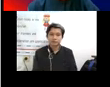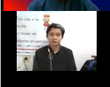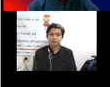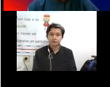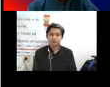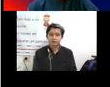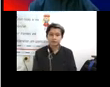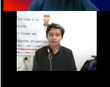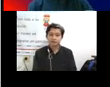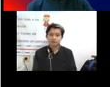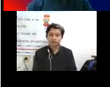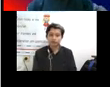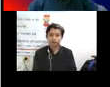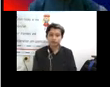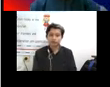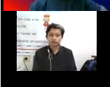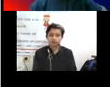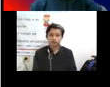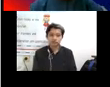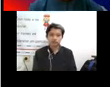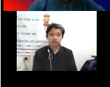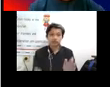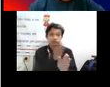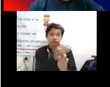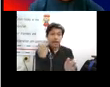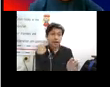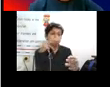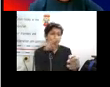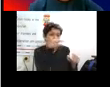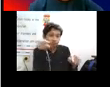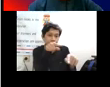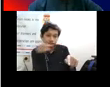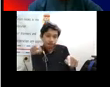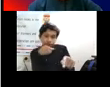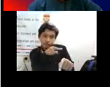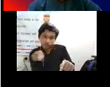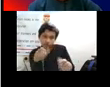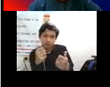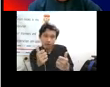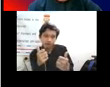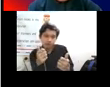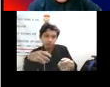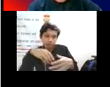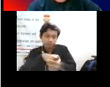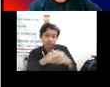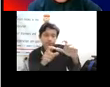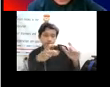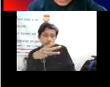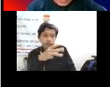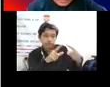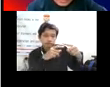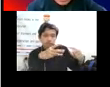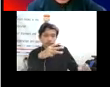kita ubah settingannya terlebih dahulu di pojok kiri atas ada titik tiga kita klik kemudian kita pilih menu setelan